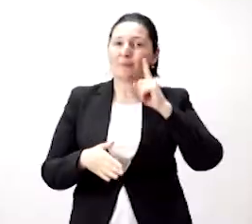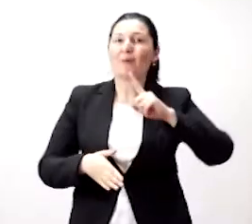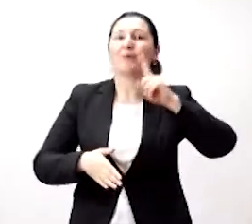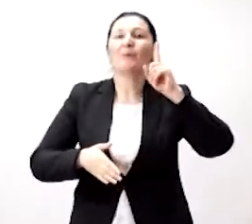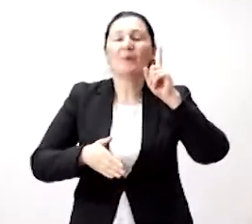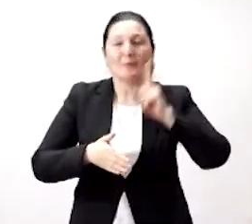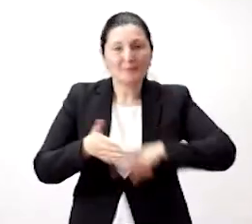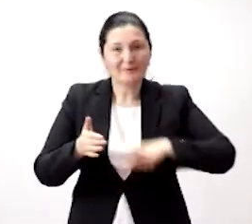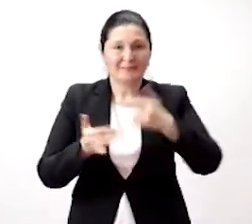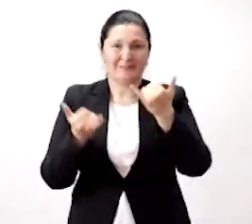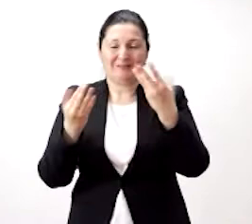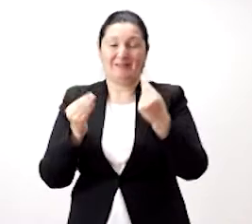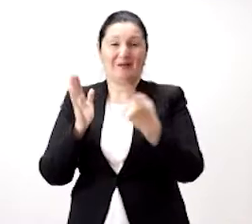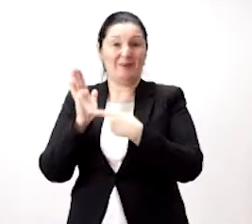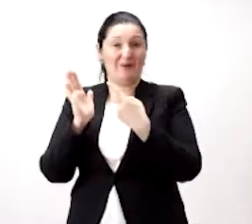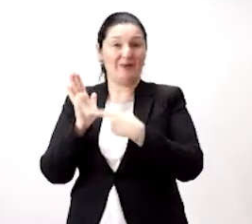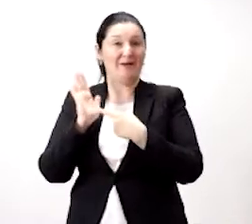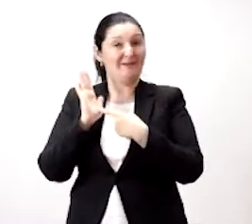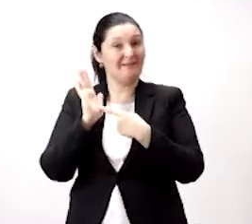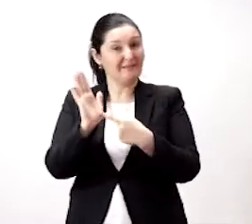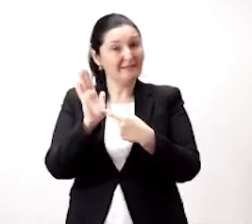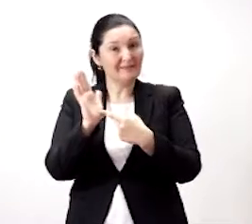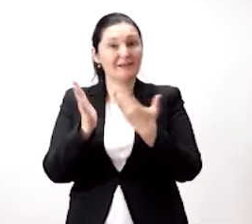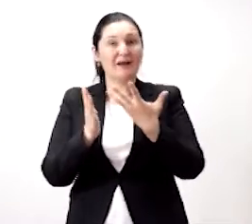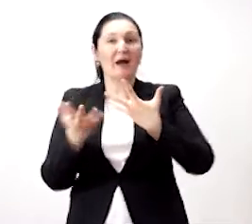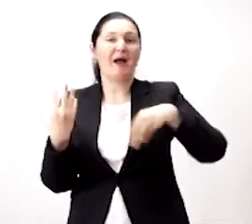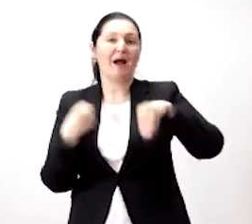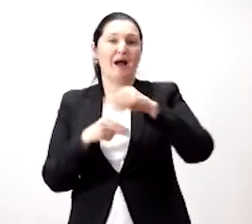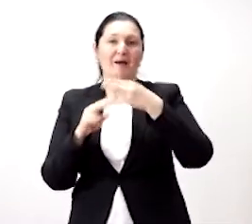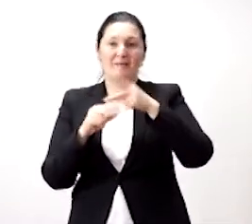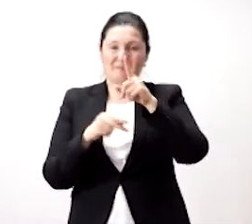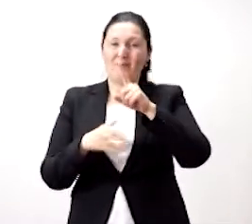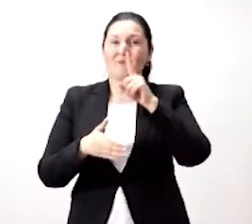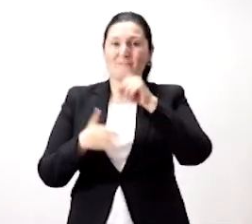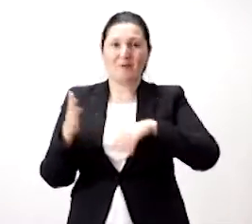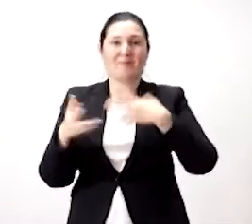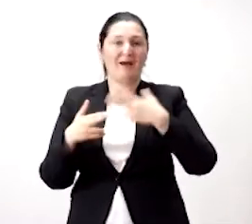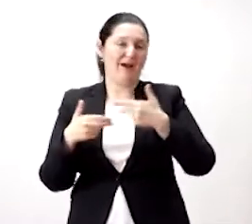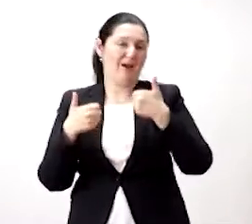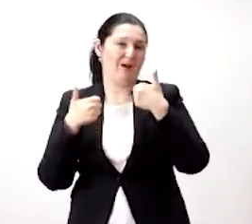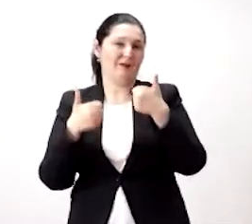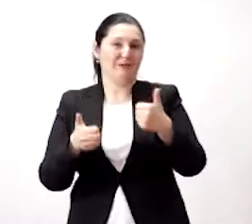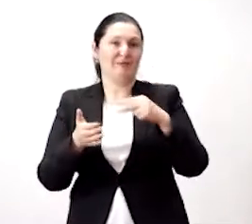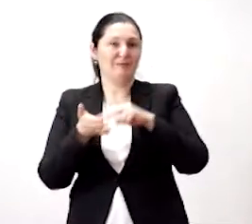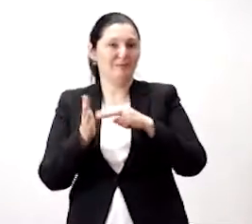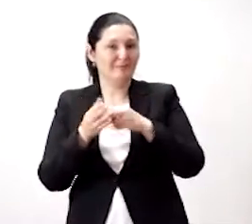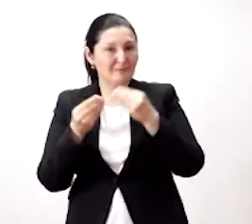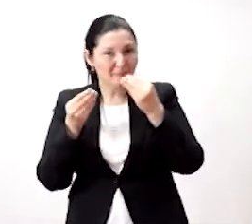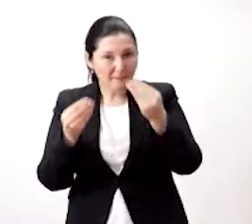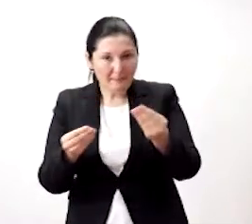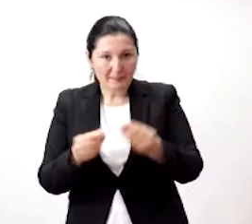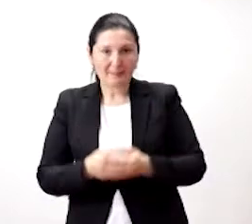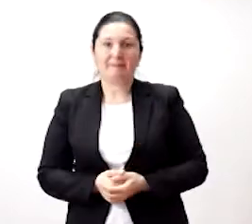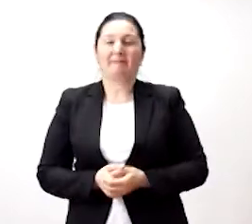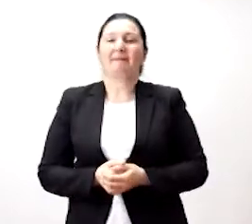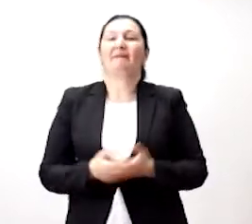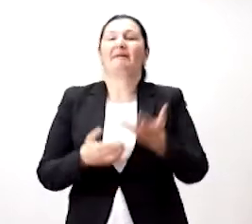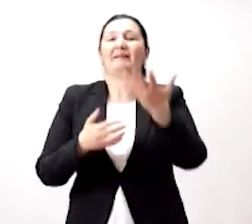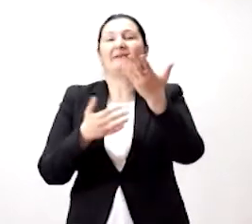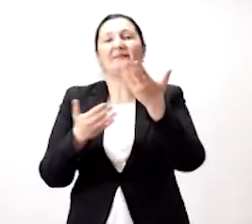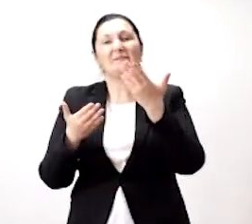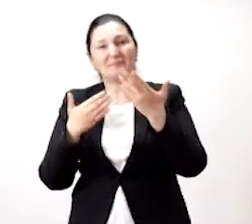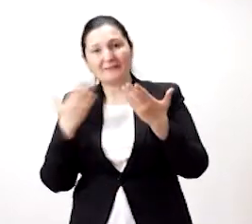ки китоби сайёҳат ба Австралия ба ҳамаи шумоён писанд омад. Бале, бале, писанд омад. Азиз